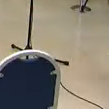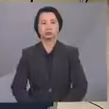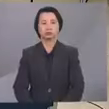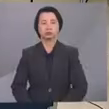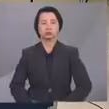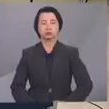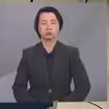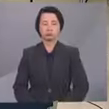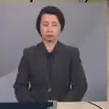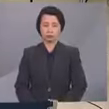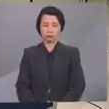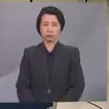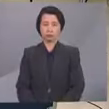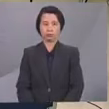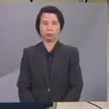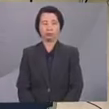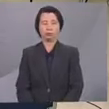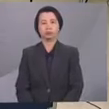Bismillahirrahmanirrahim.